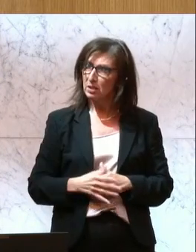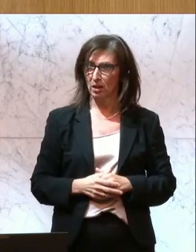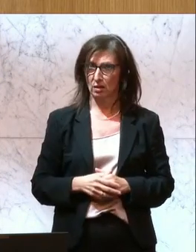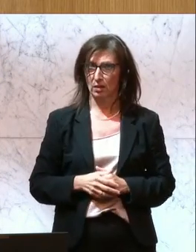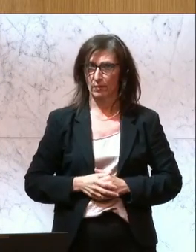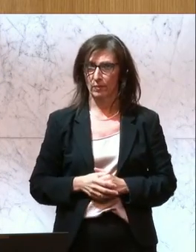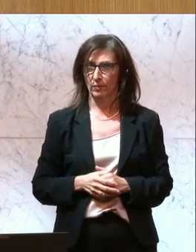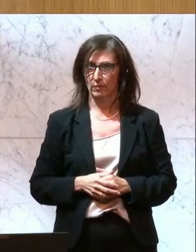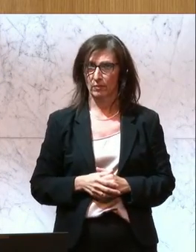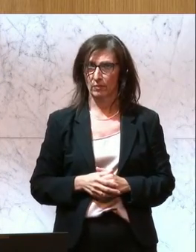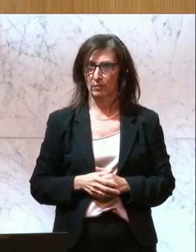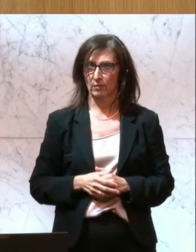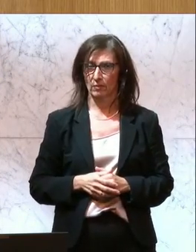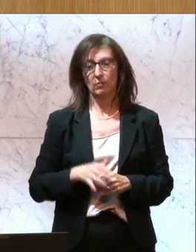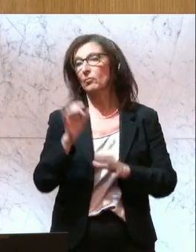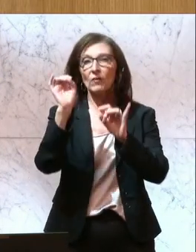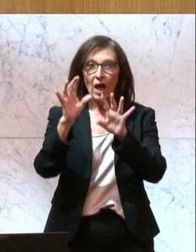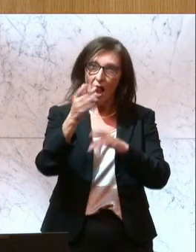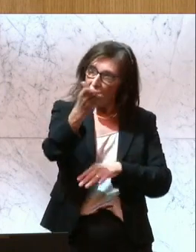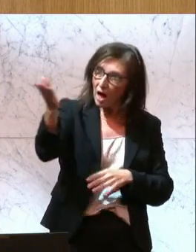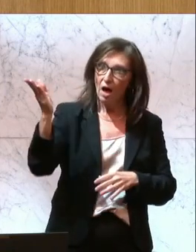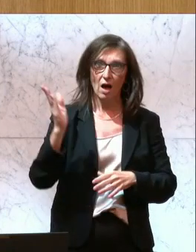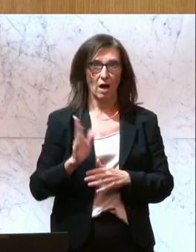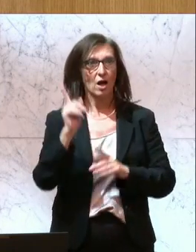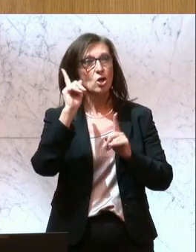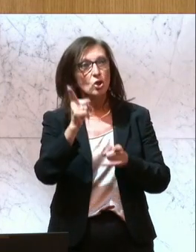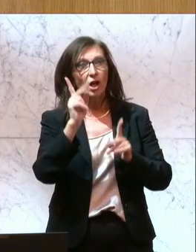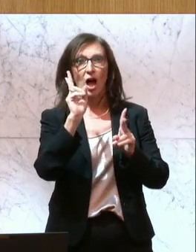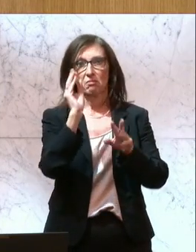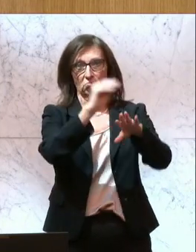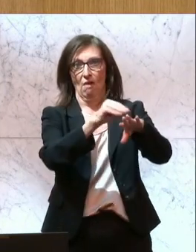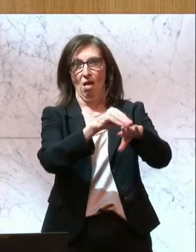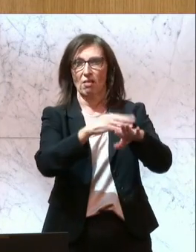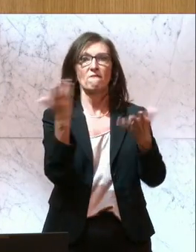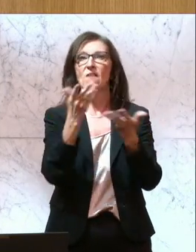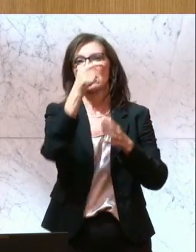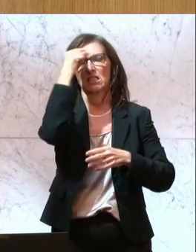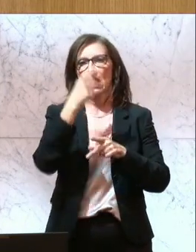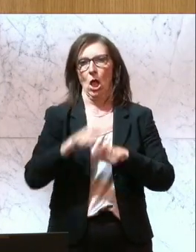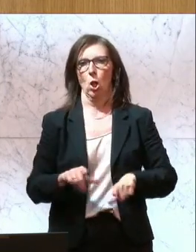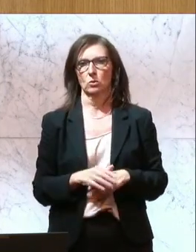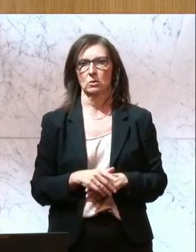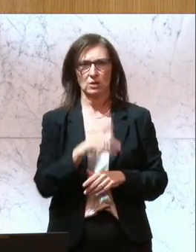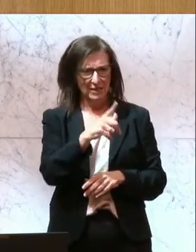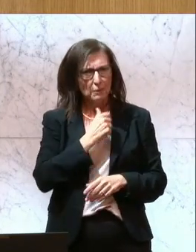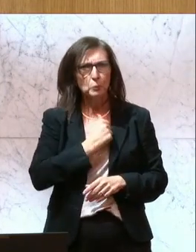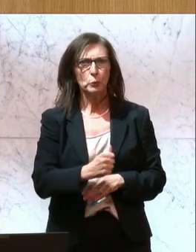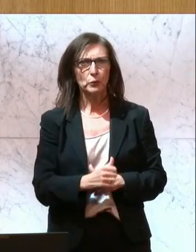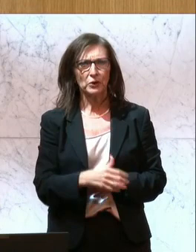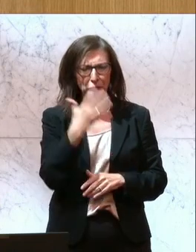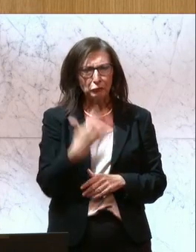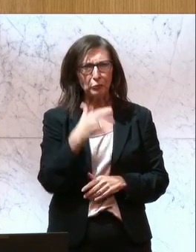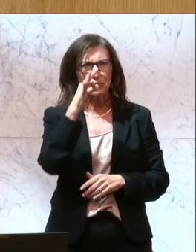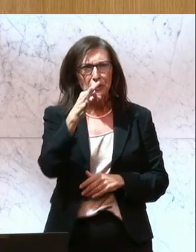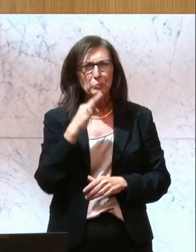50%. Lassen Sie sich von den Lehrerinnen und Lehrern sagen, was alles sinnlos ist und machen Sie diesen mutigen Schritt, wirklich mal